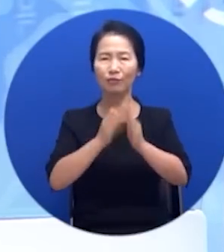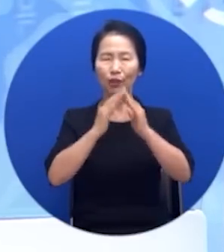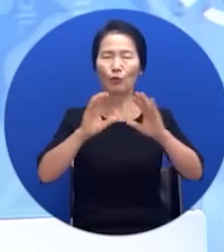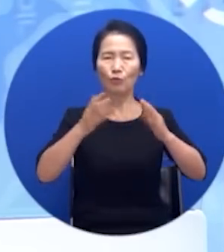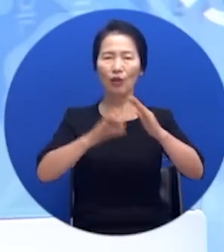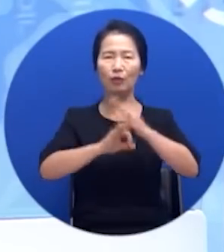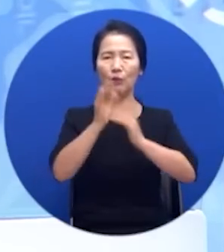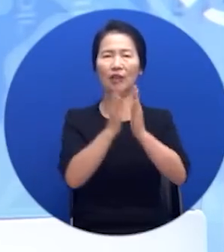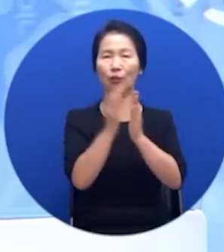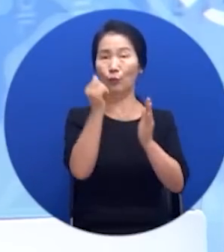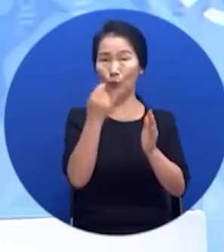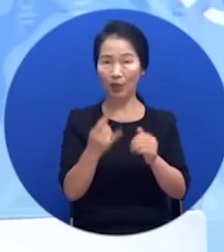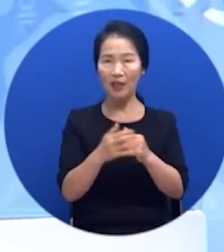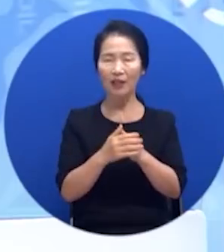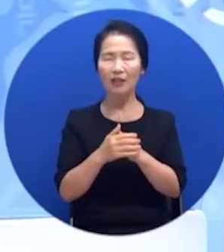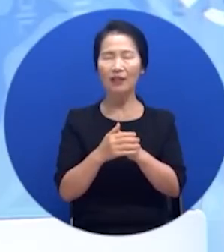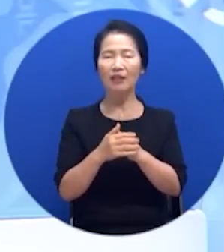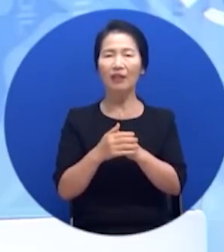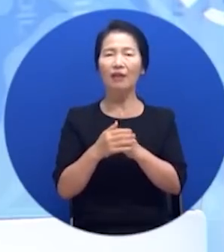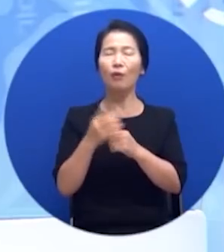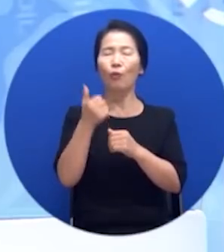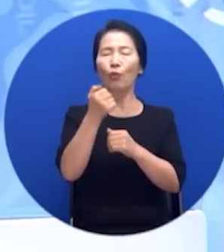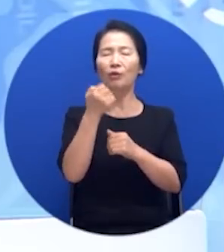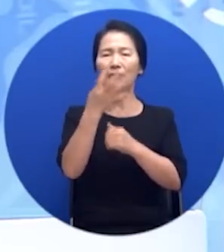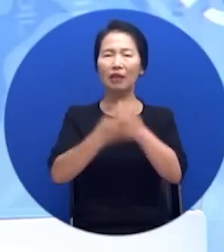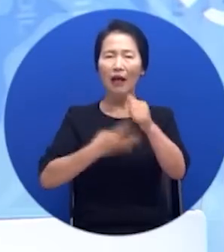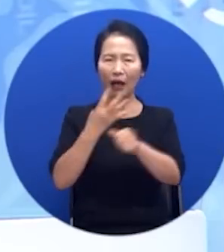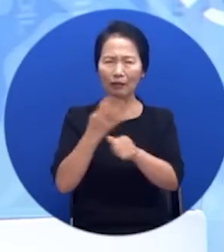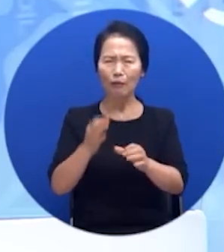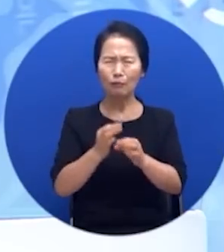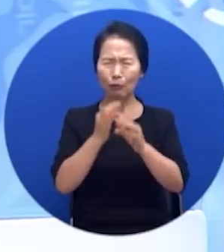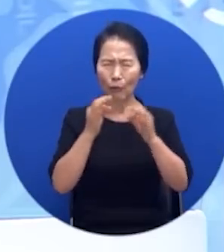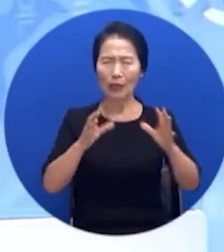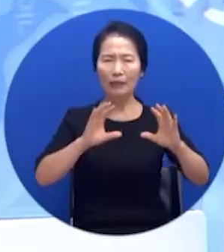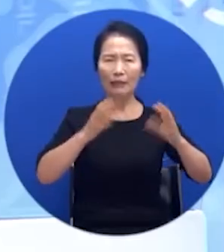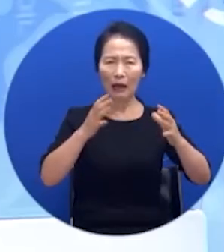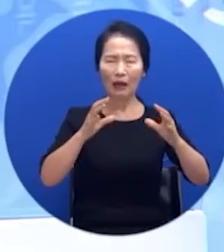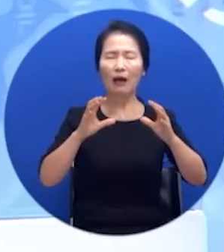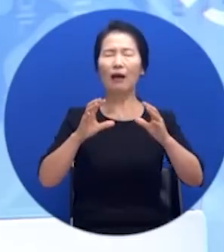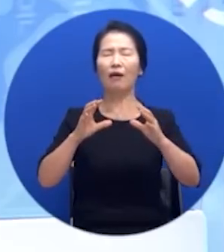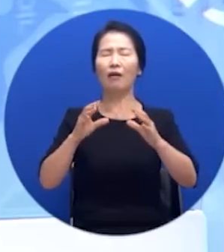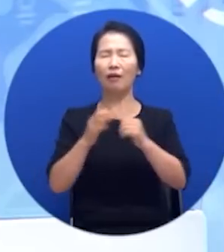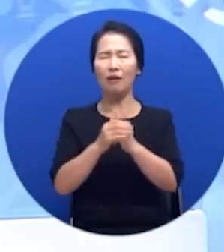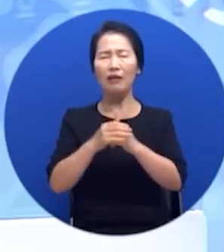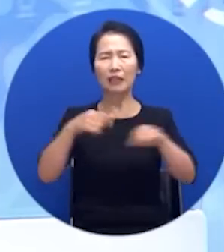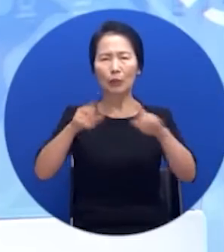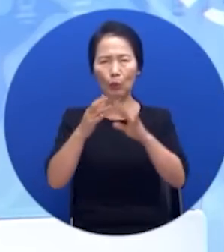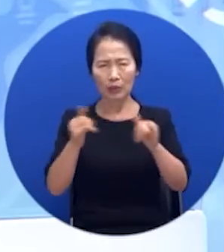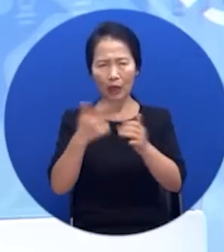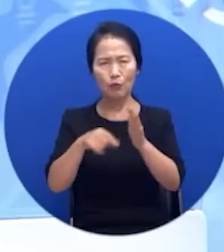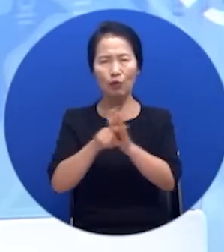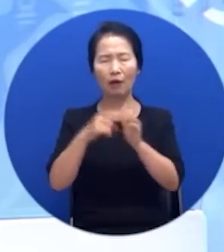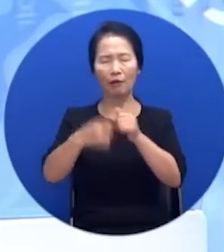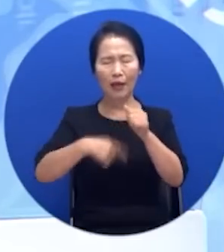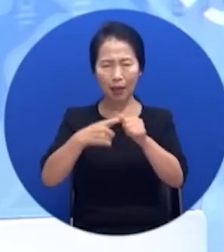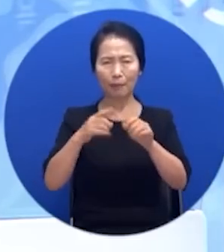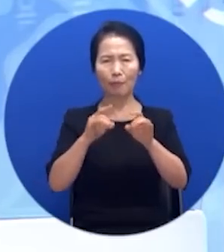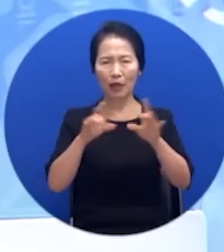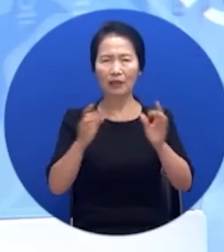국가조찬기도회는 지난 54년간 나라와 국가 지도자를 위해서 매년 기도회를